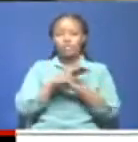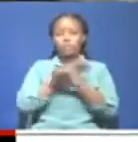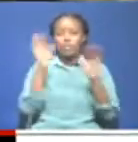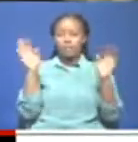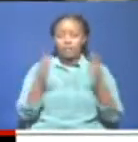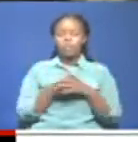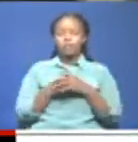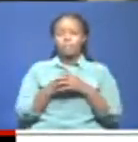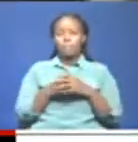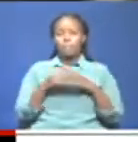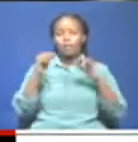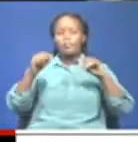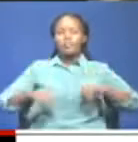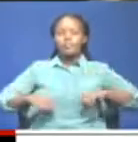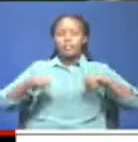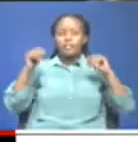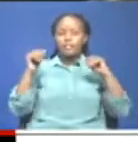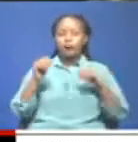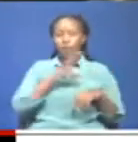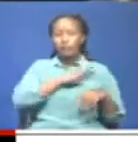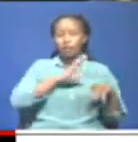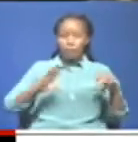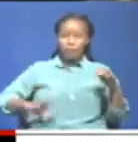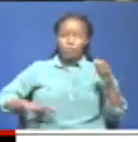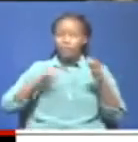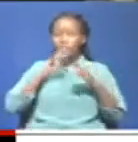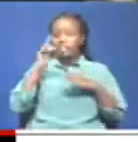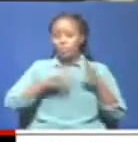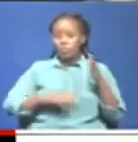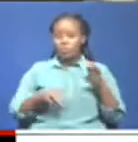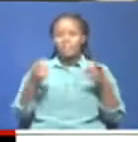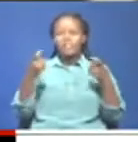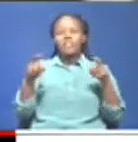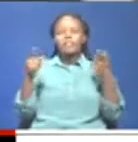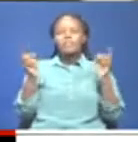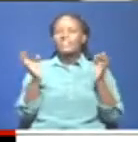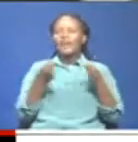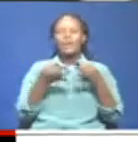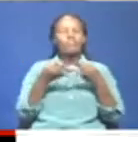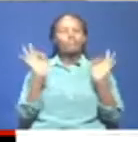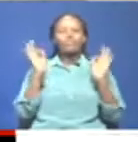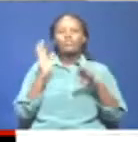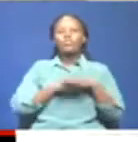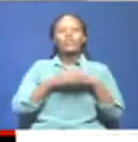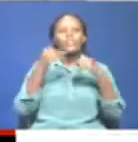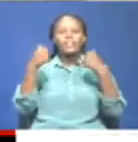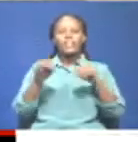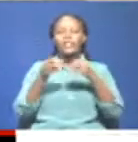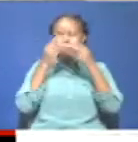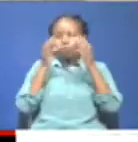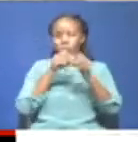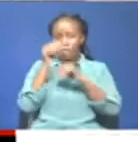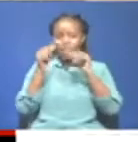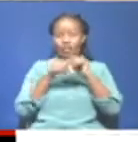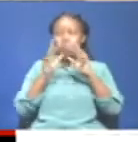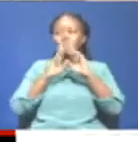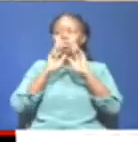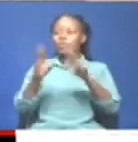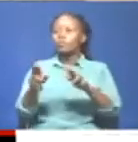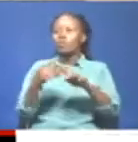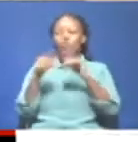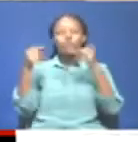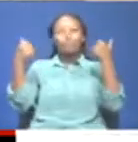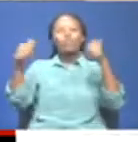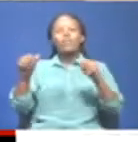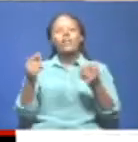uchaguzi Wafula Chebukati alisema vyombo vya habari viko huru kukusanya data kuhusu matokeo ya uchaguzi kutoka kituo chochote cha